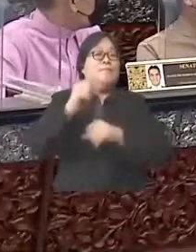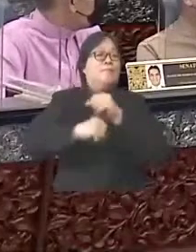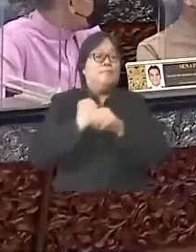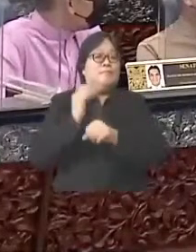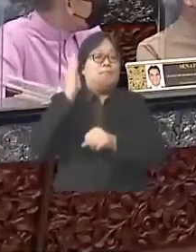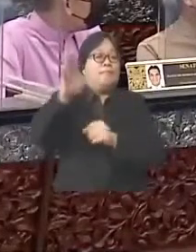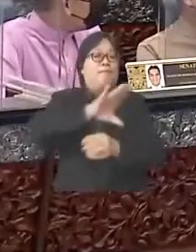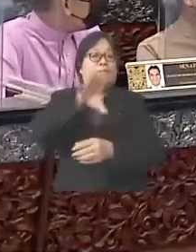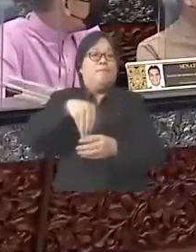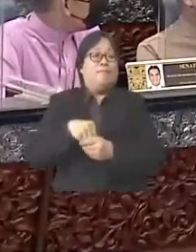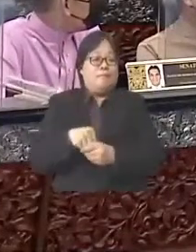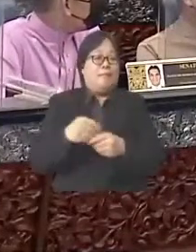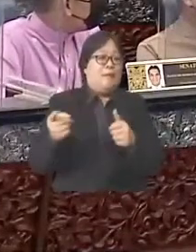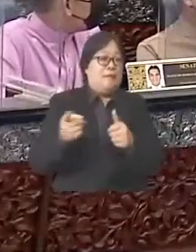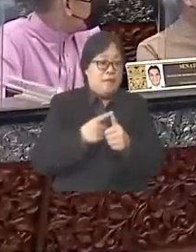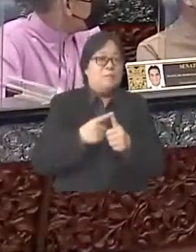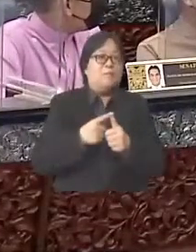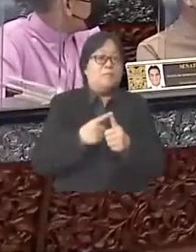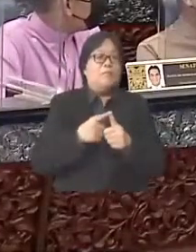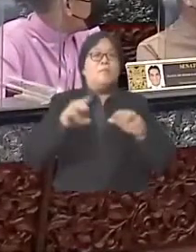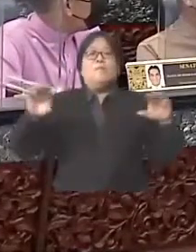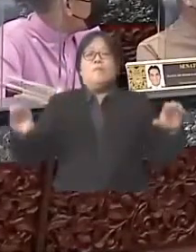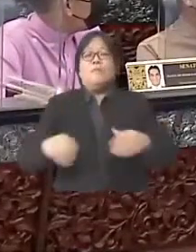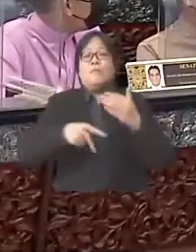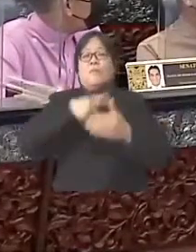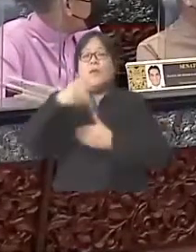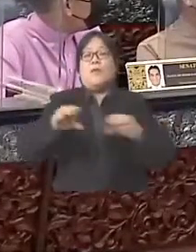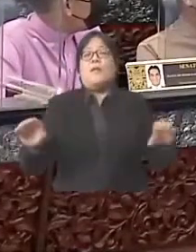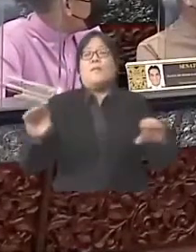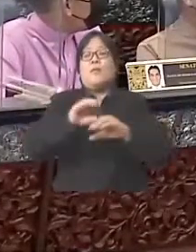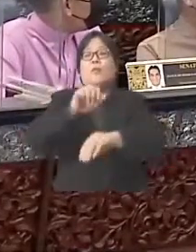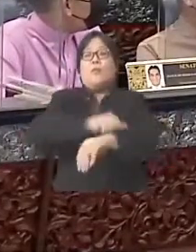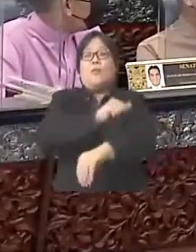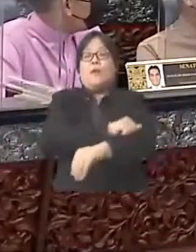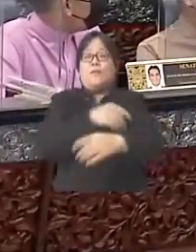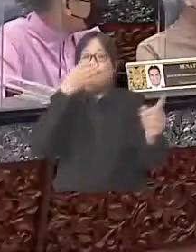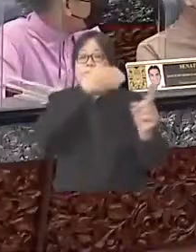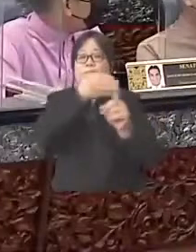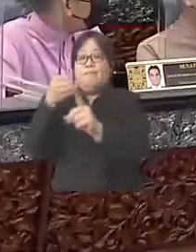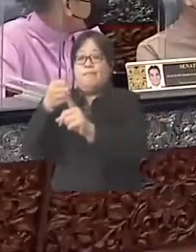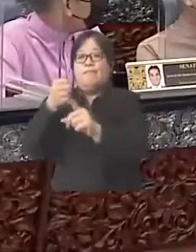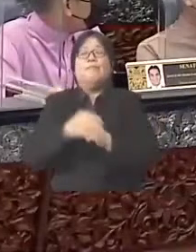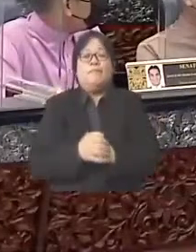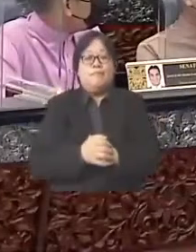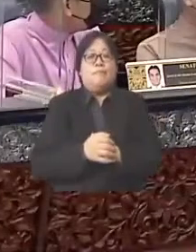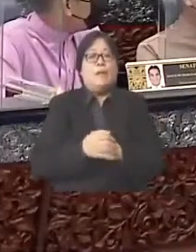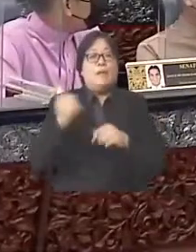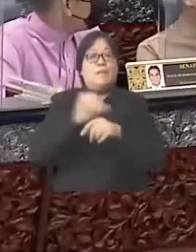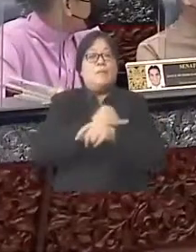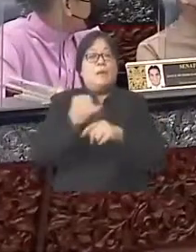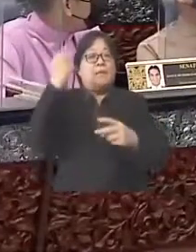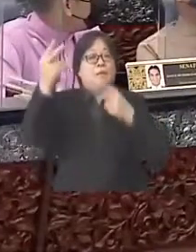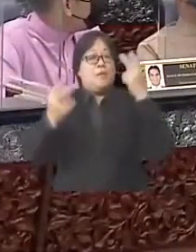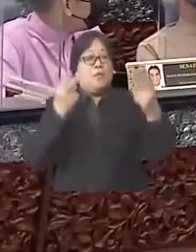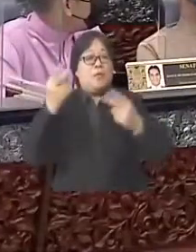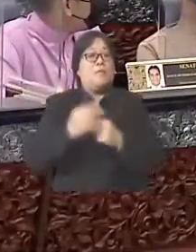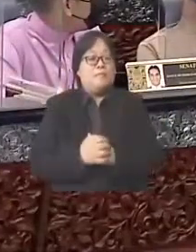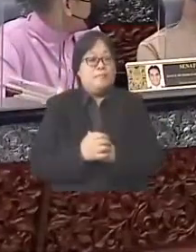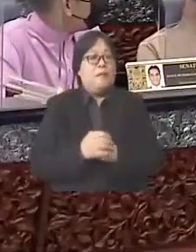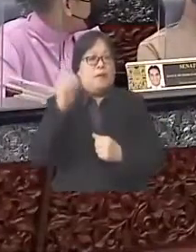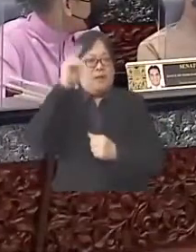pada tahun depan orang Kumi pertama pelaksanaan program subsidi upah besar kepada pemain industri pelancongan